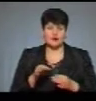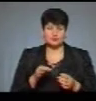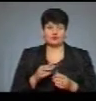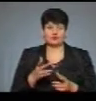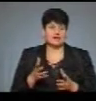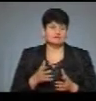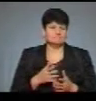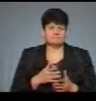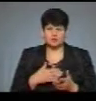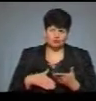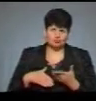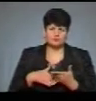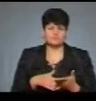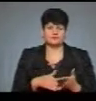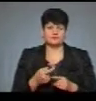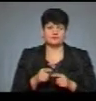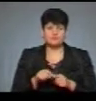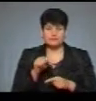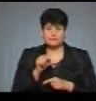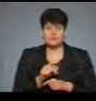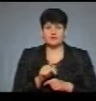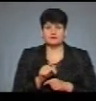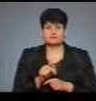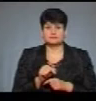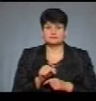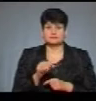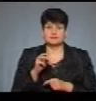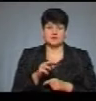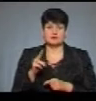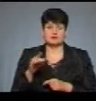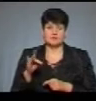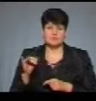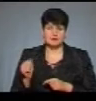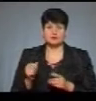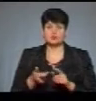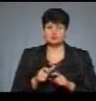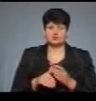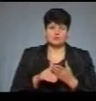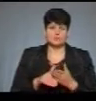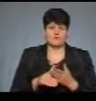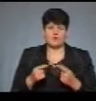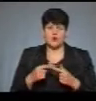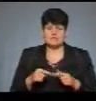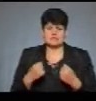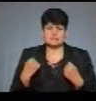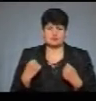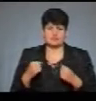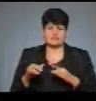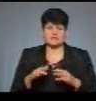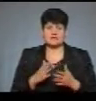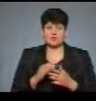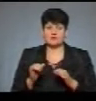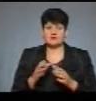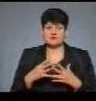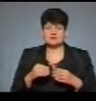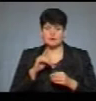активно долучаються до цього. Безпосередньо Михайло та Роман, вони дуже допомагають в організації таких спортивних заходів. Також у нас є управління